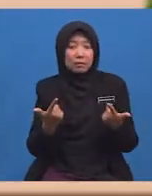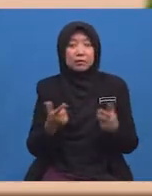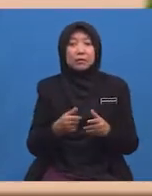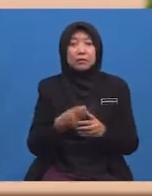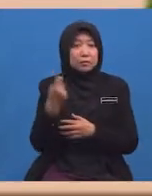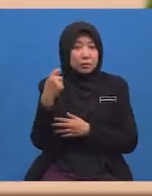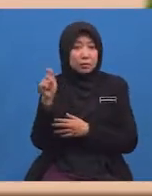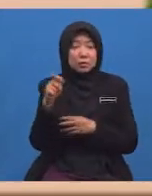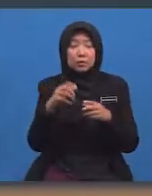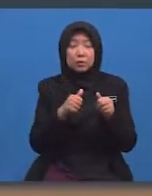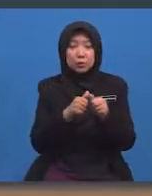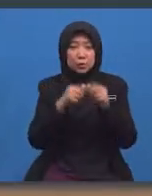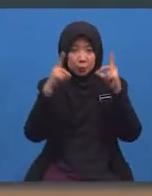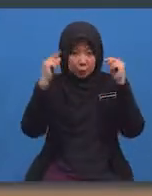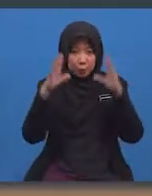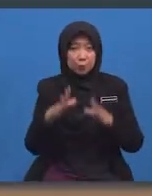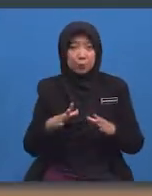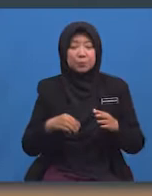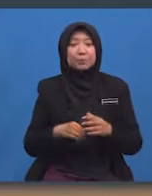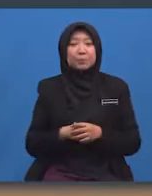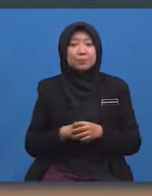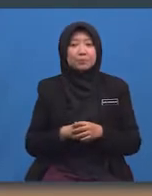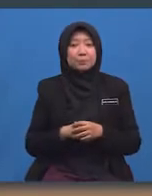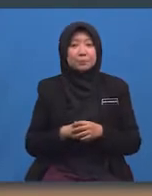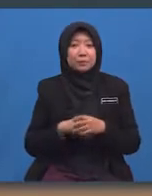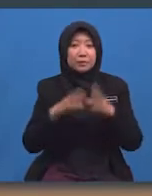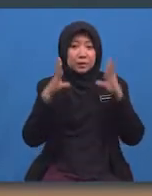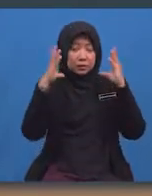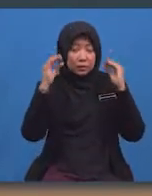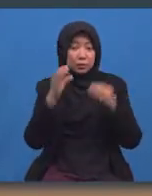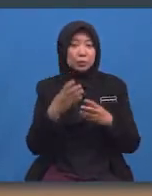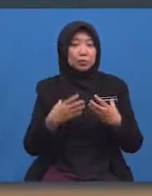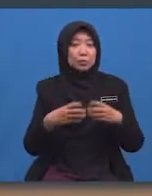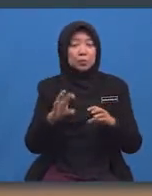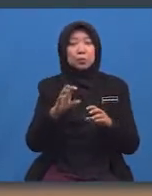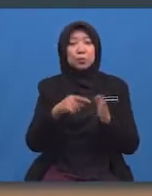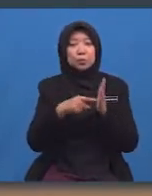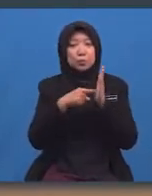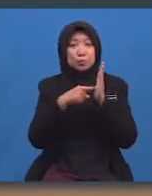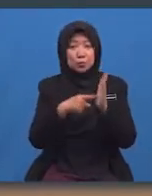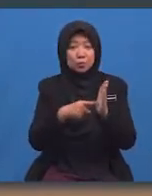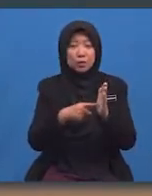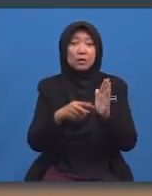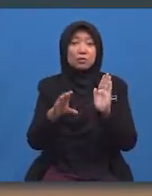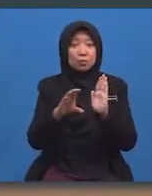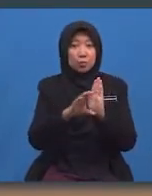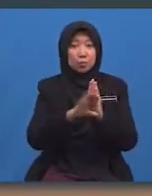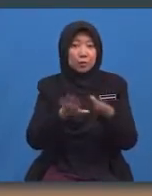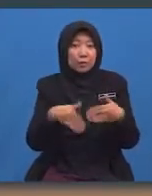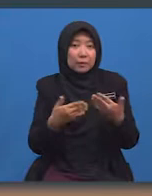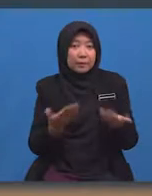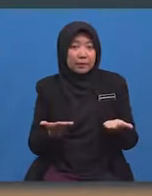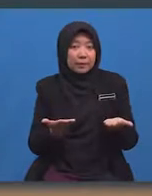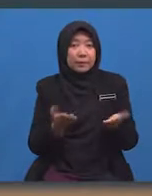guru masing-masing. Berikut, cikgu cuba tunjukkan contoh bagaimana sesuatu mobiliti